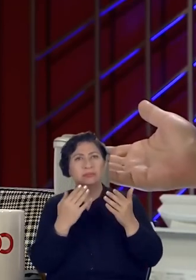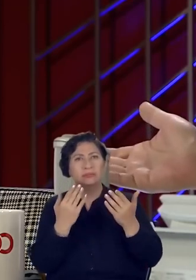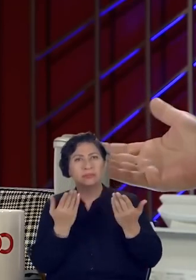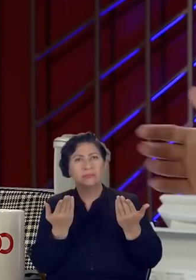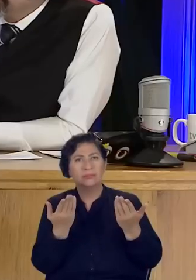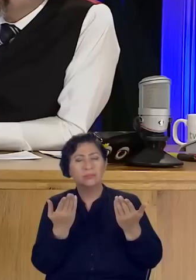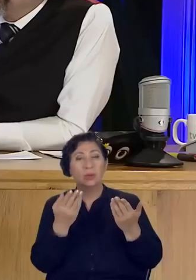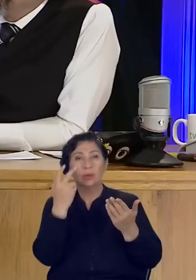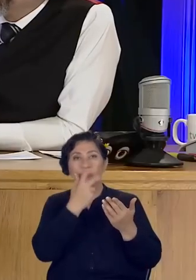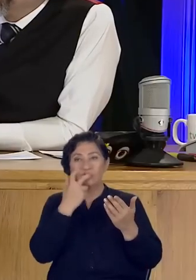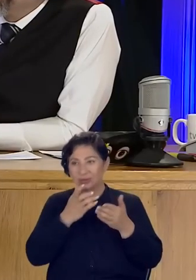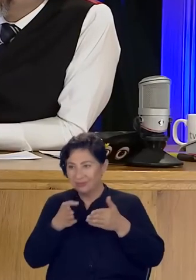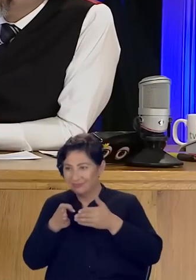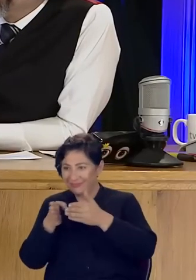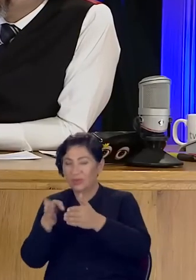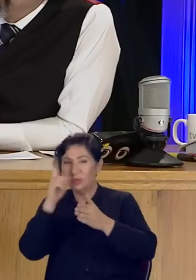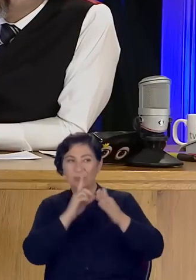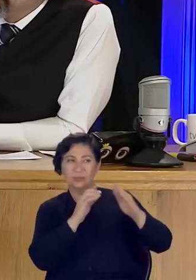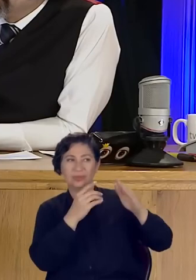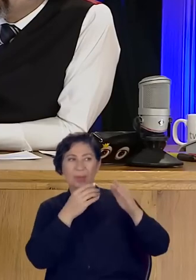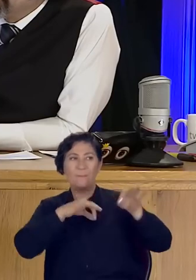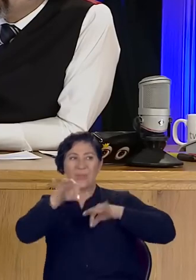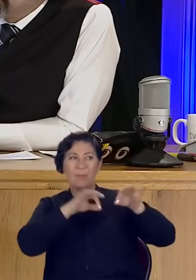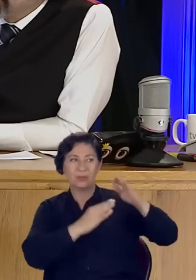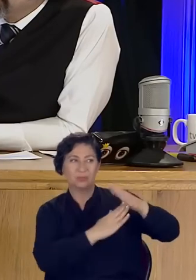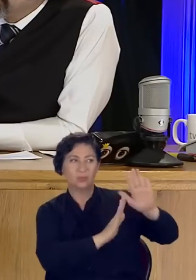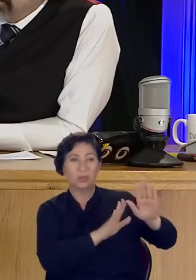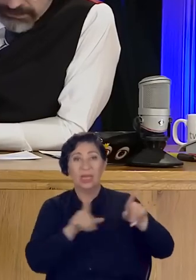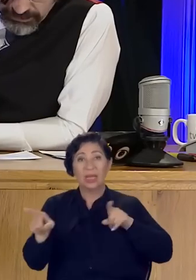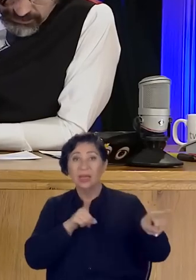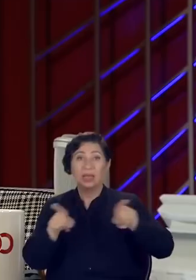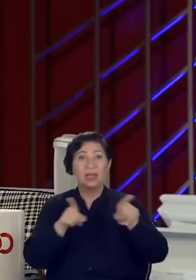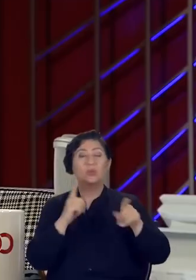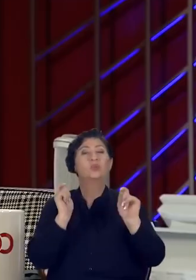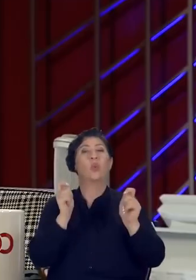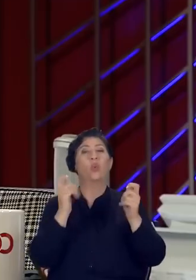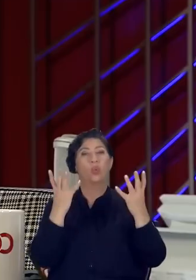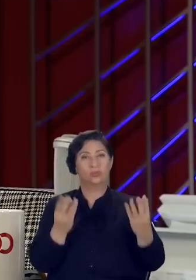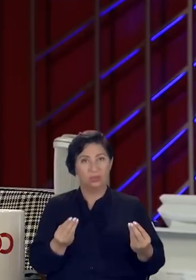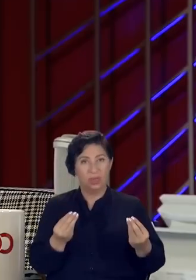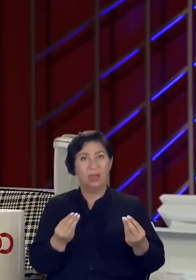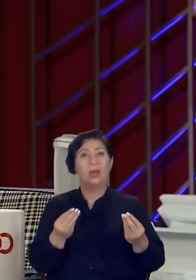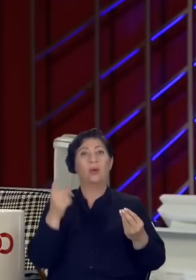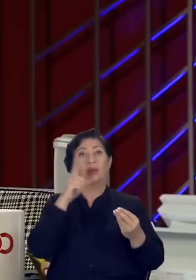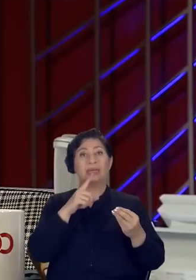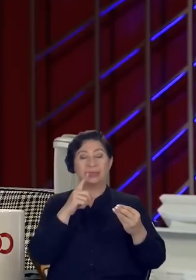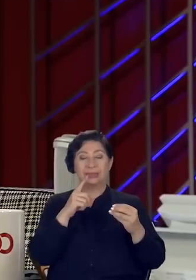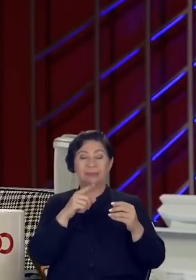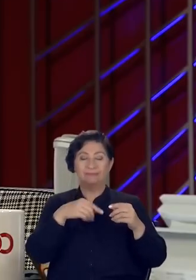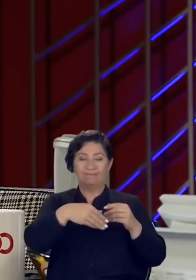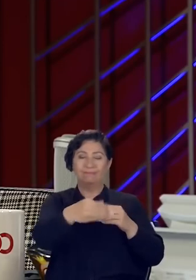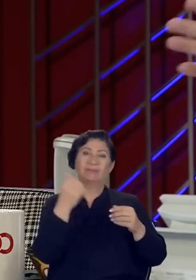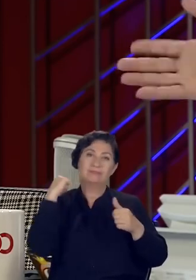mi? Müzik sektörüne adım attığım için dondurdum. İkisini bir arada yürütemezdim çünkü. Yeni dönemde